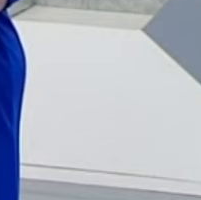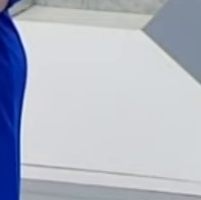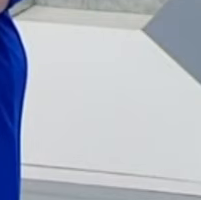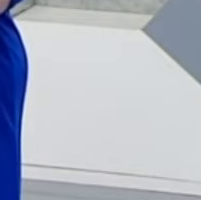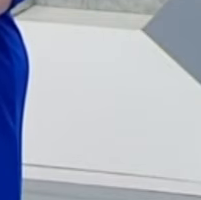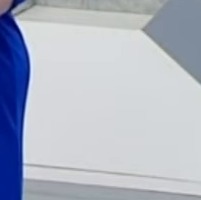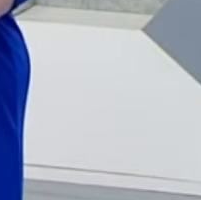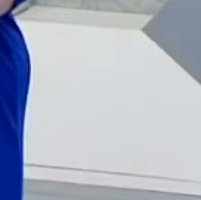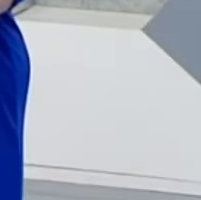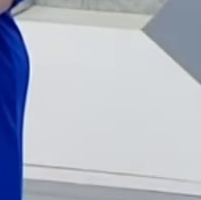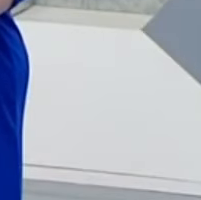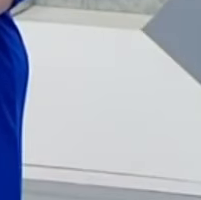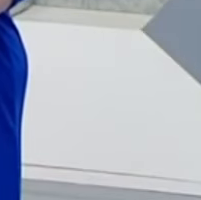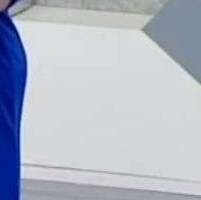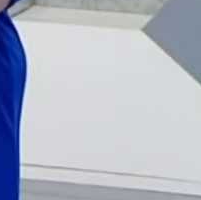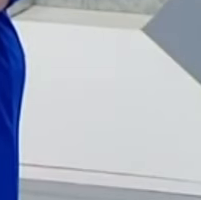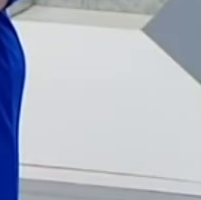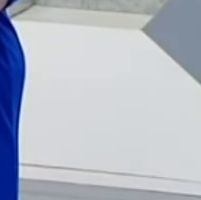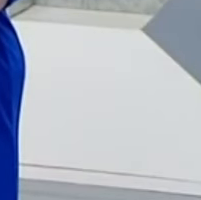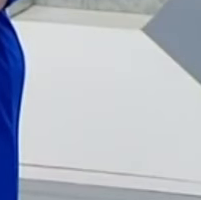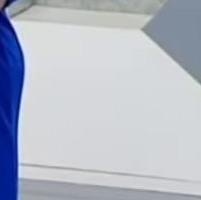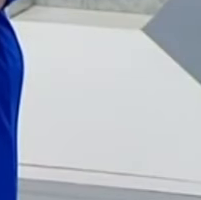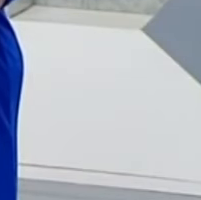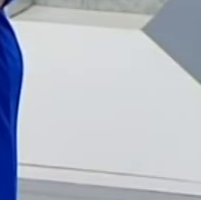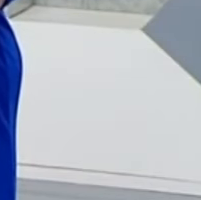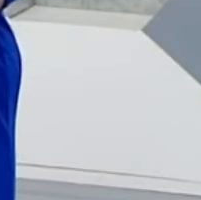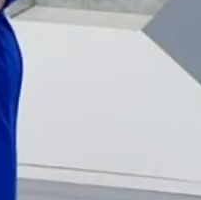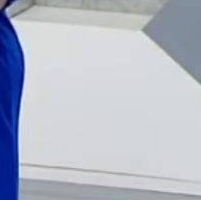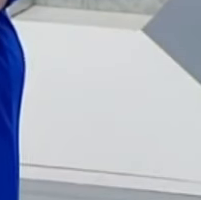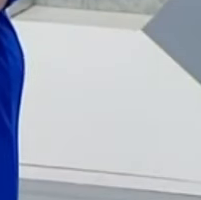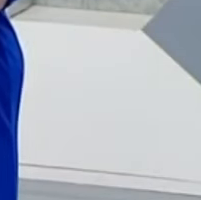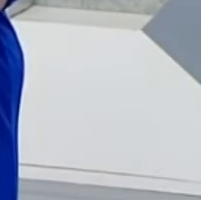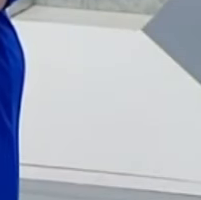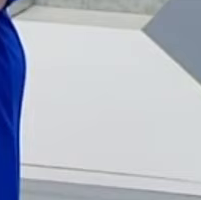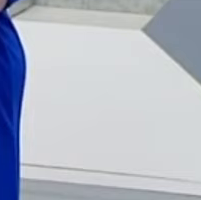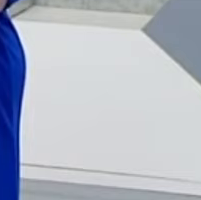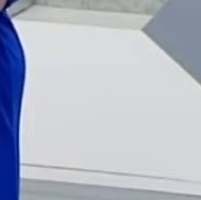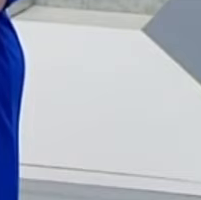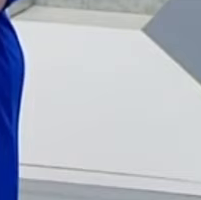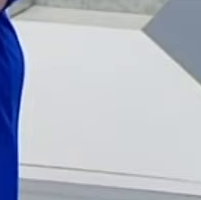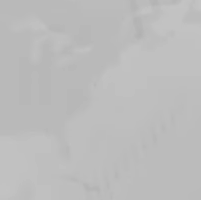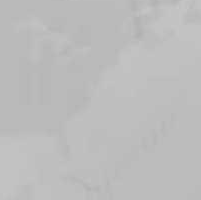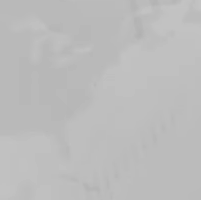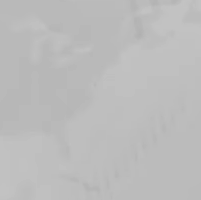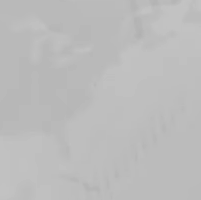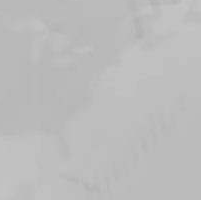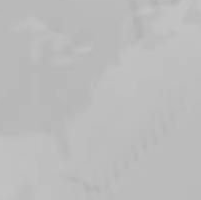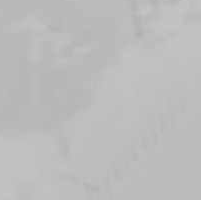GMA Pinoy TV at sa www.gmanews.tv.